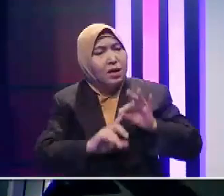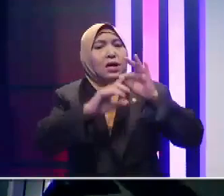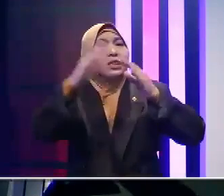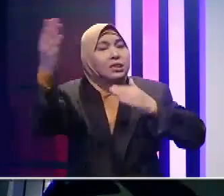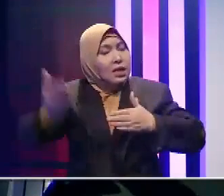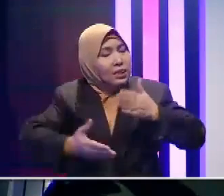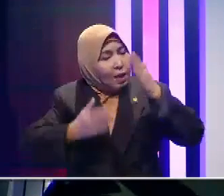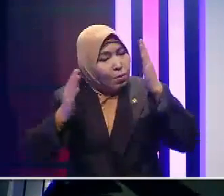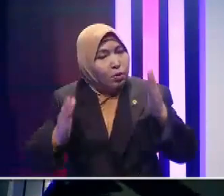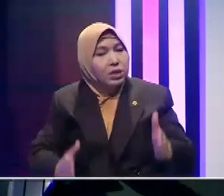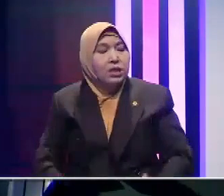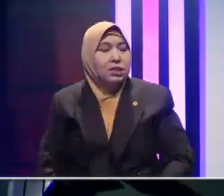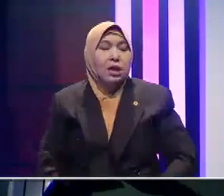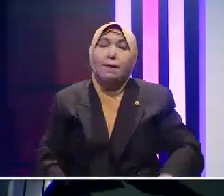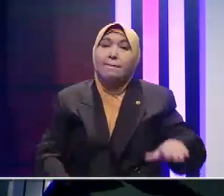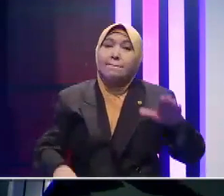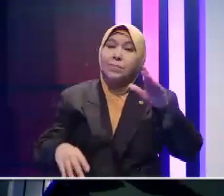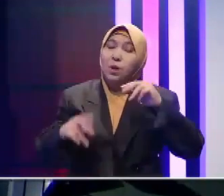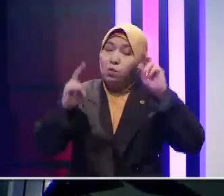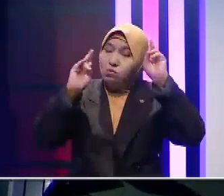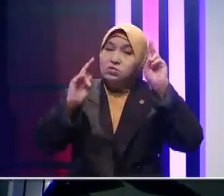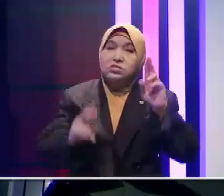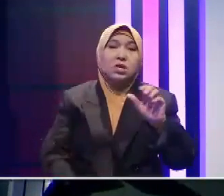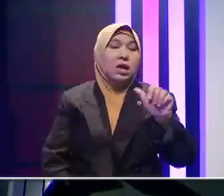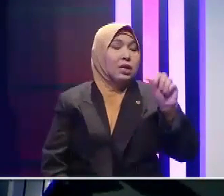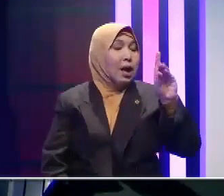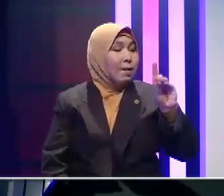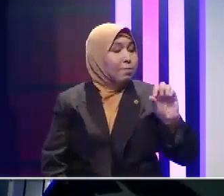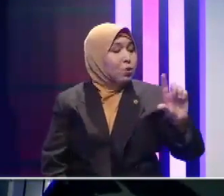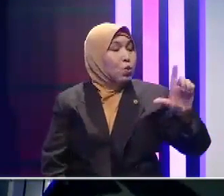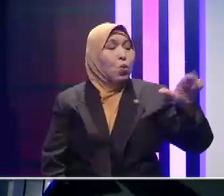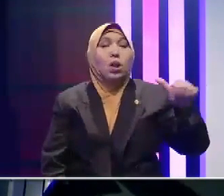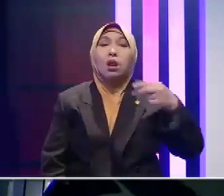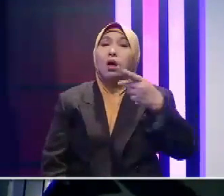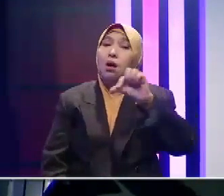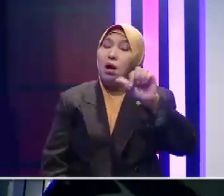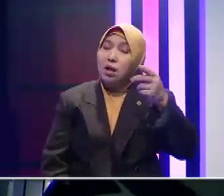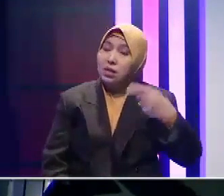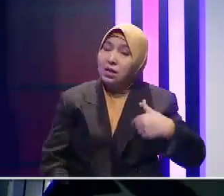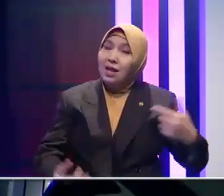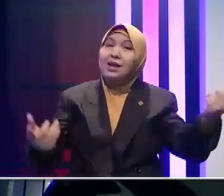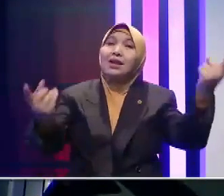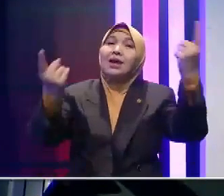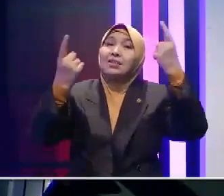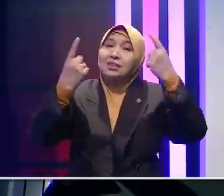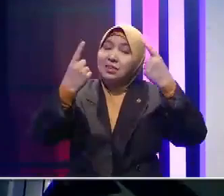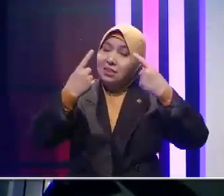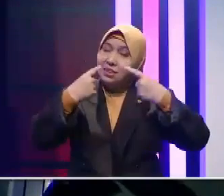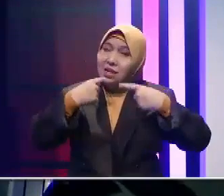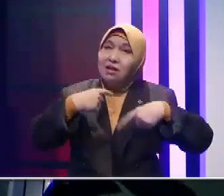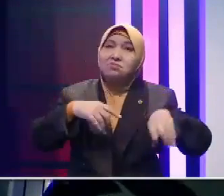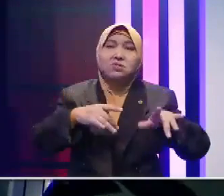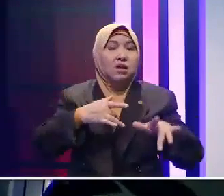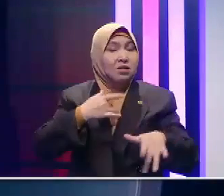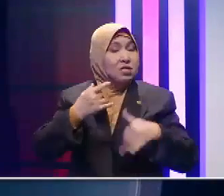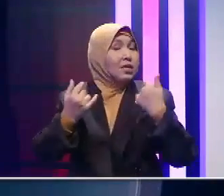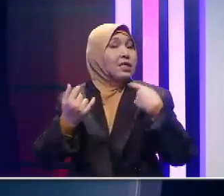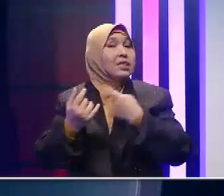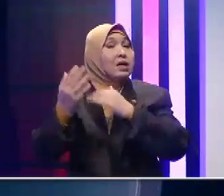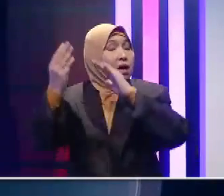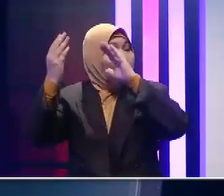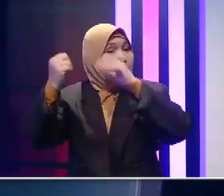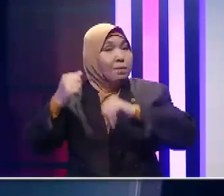kita, bahagia Al-Fadhil Ustaz Abdul Ghani yang berkunjung. Saya kira dan kita harapkan